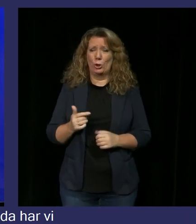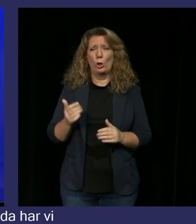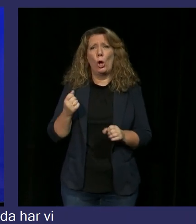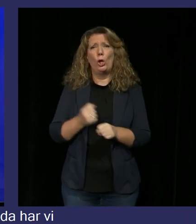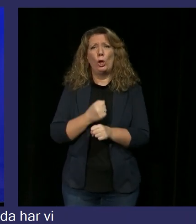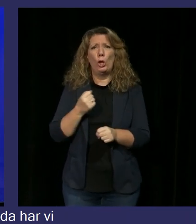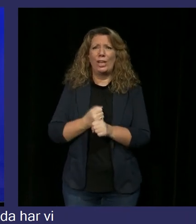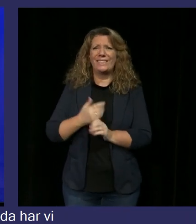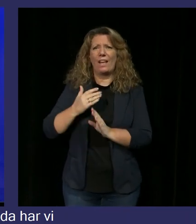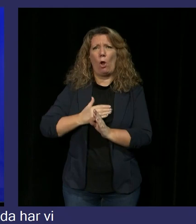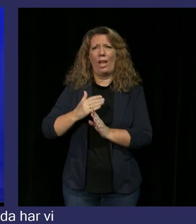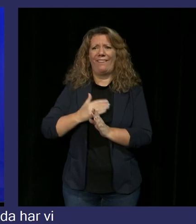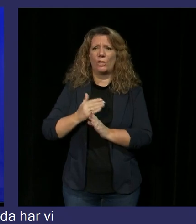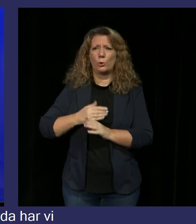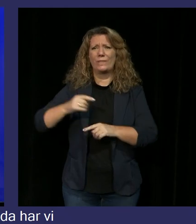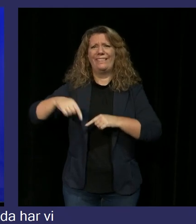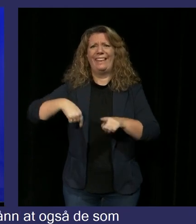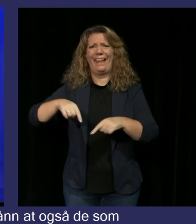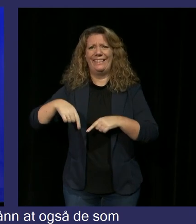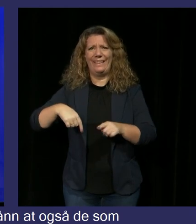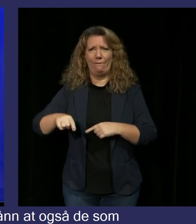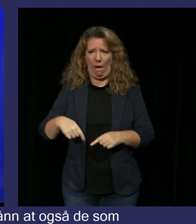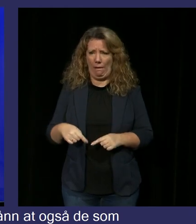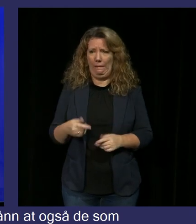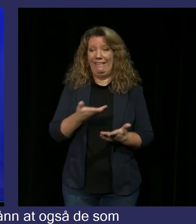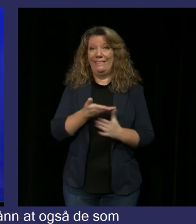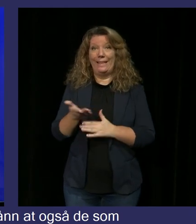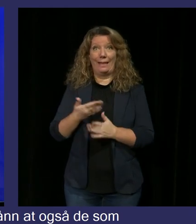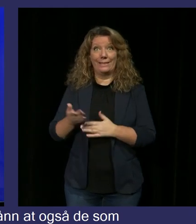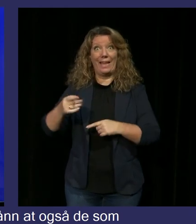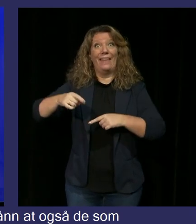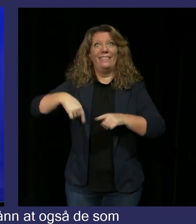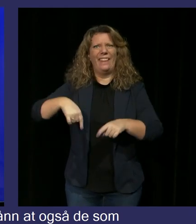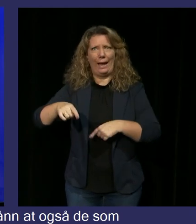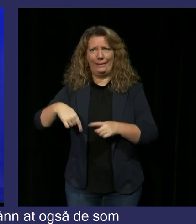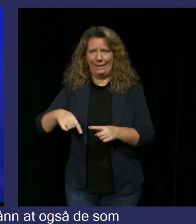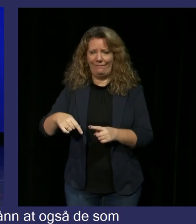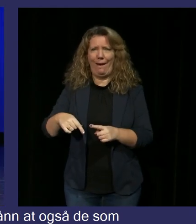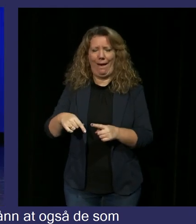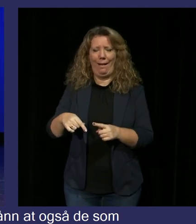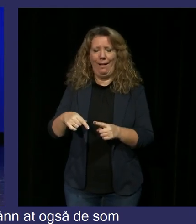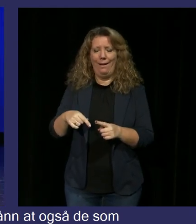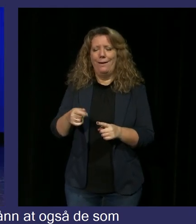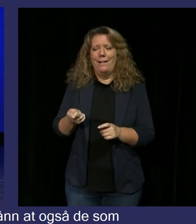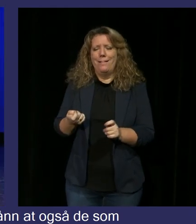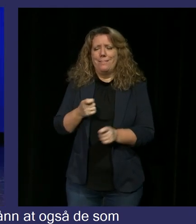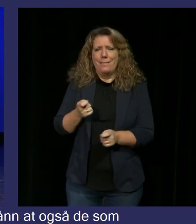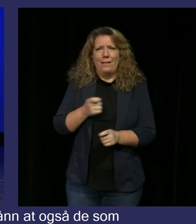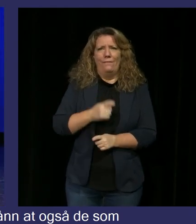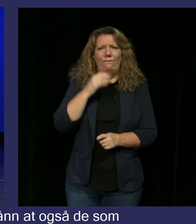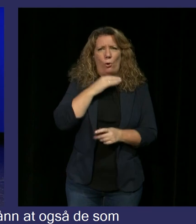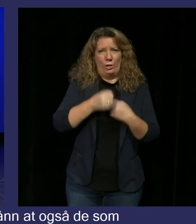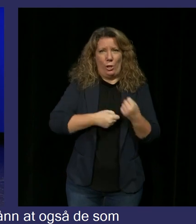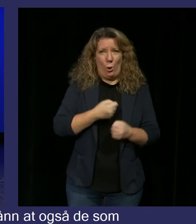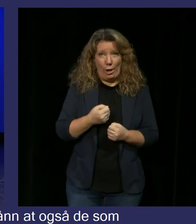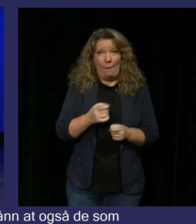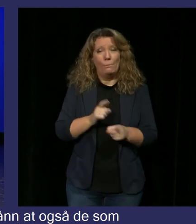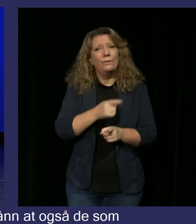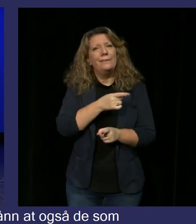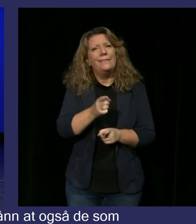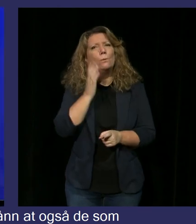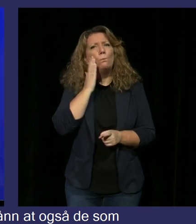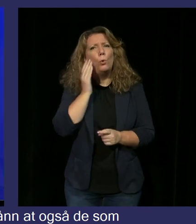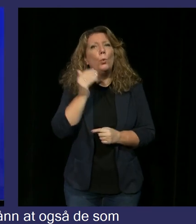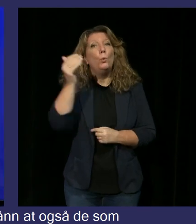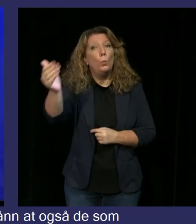yrkeskvalifikasjonsdirektive og tjenestedirektive og sånn, som vi da også må prøve å folkeliggjøre, sånn at også de som bor utenfor Norge